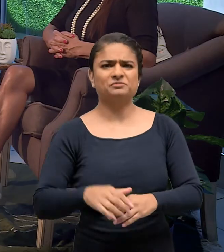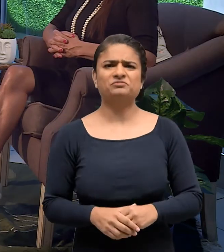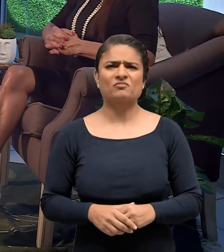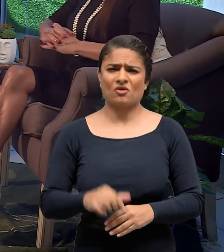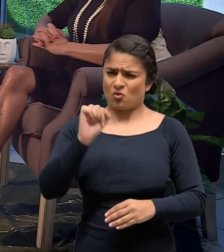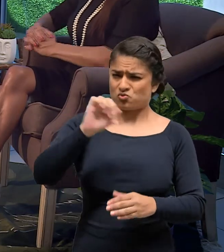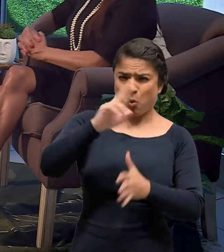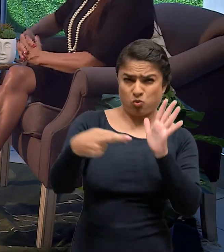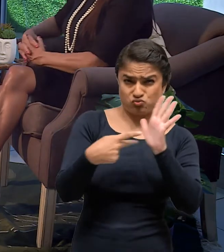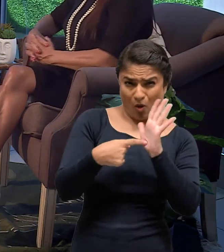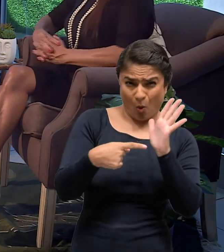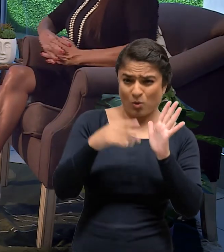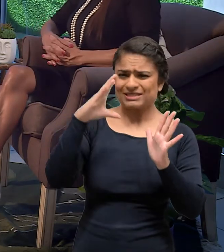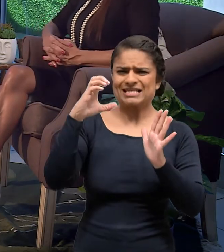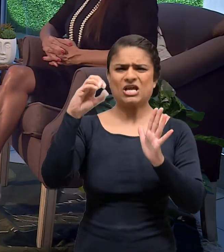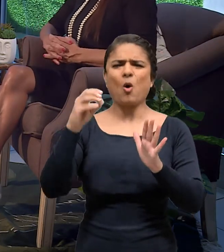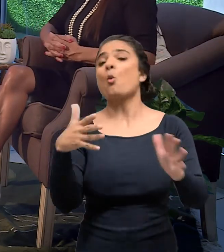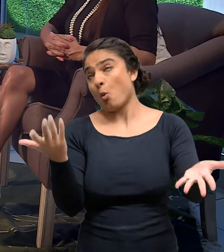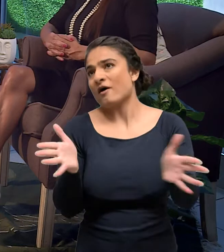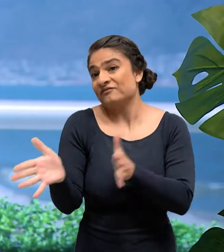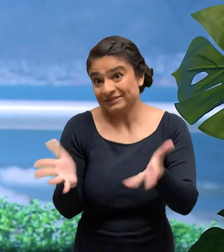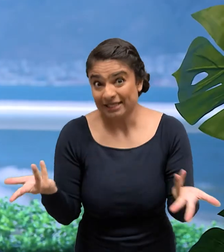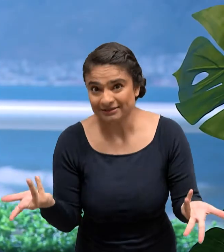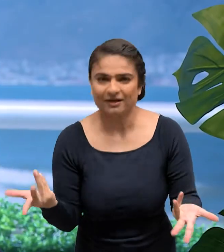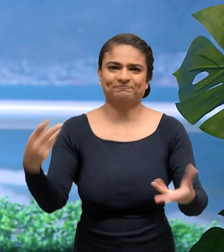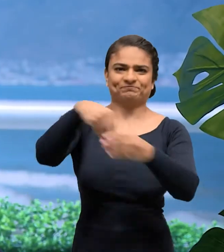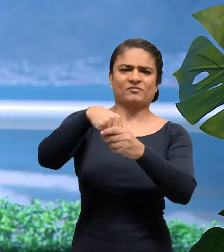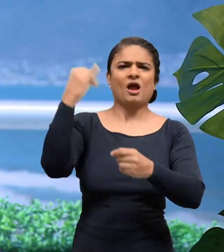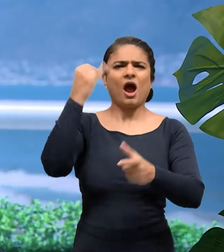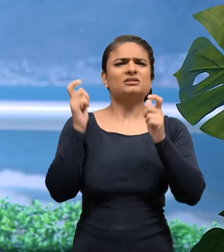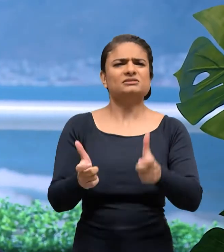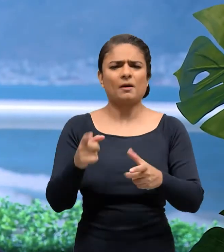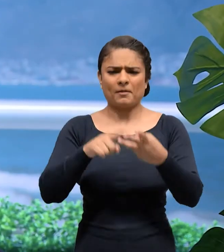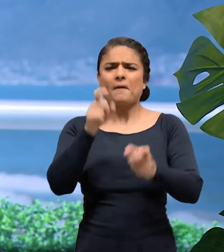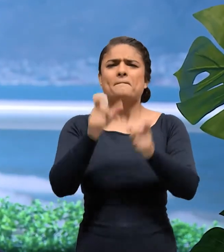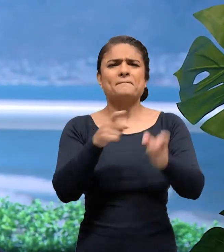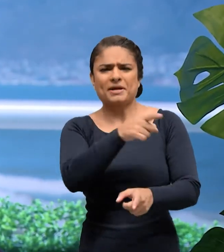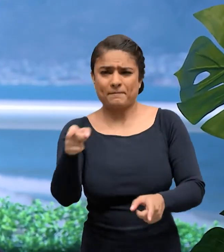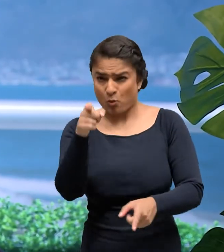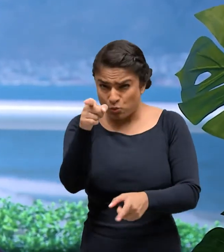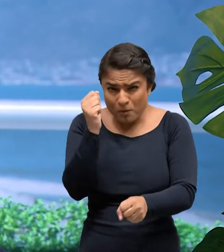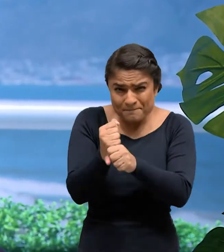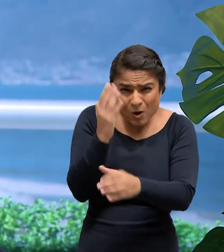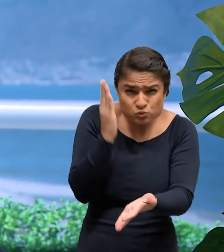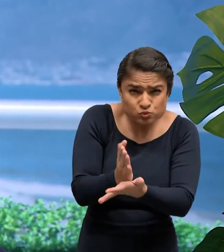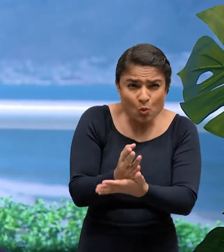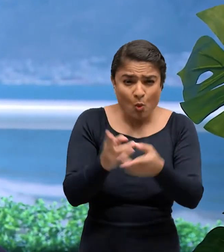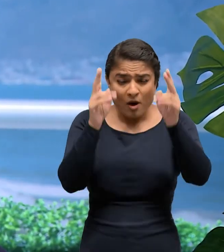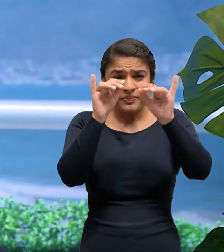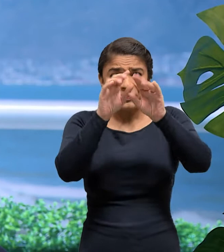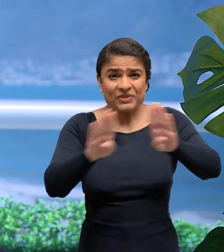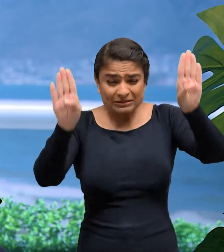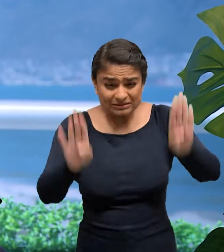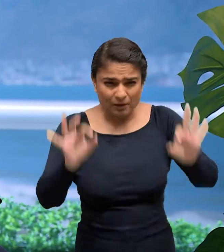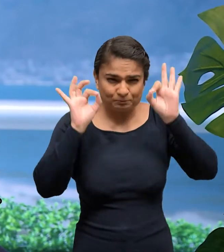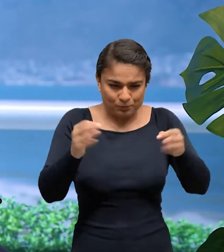as CEO of the ArtsCape or facilitator of people, one of the things that you made sure of doing was opening up the theatre for all